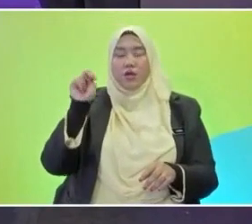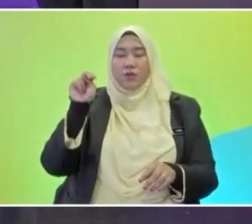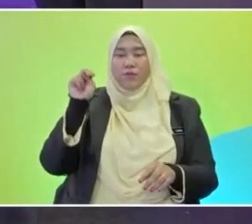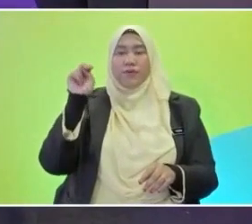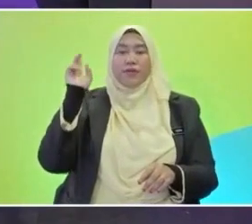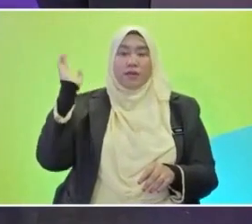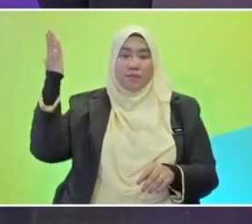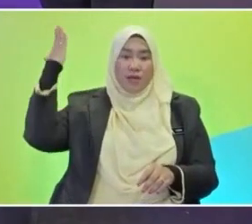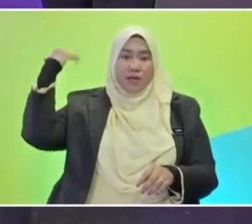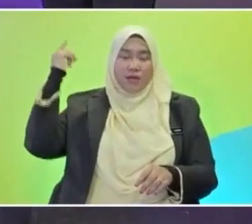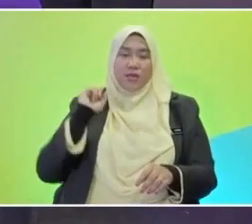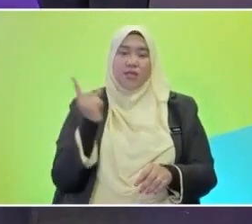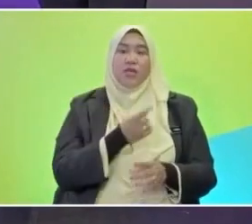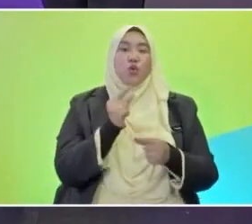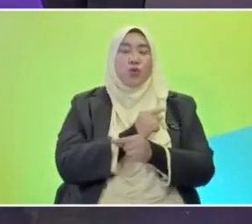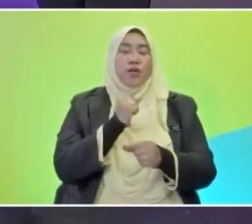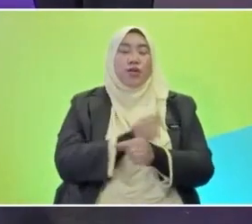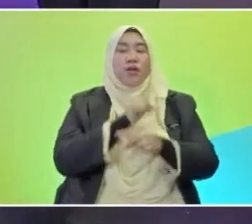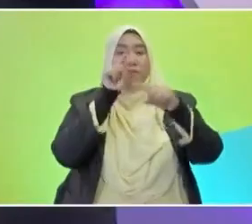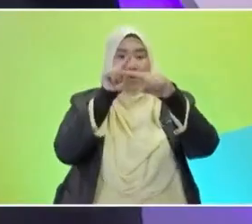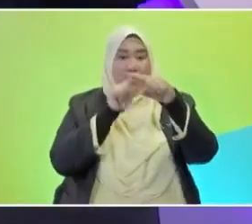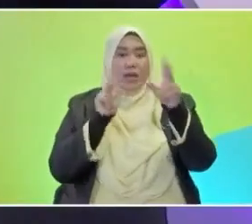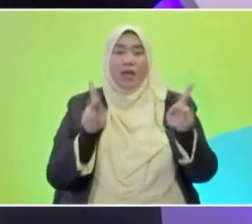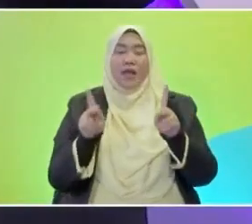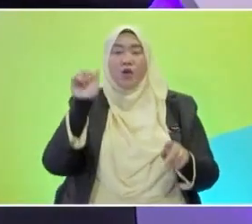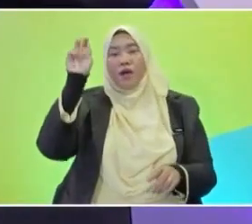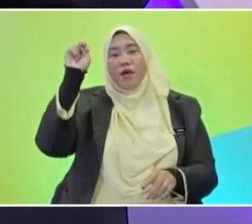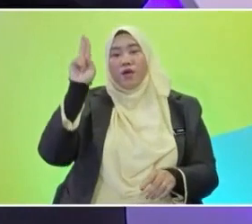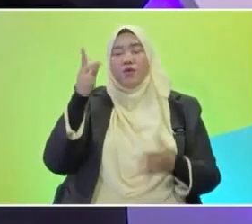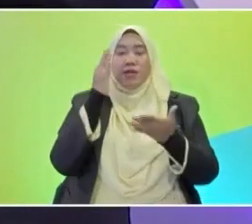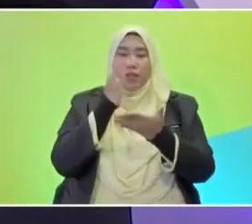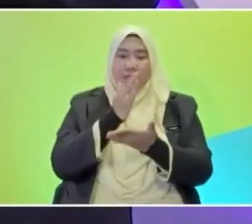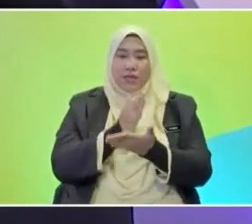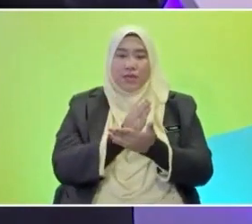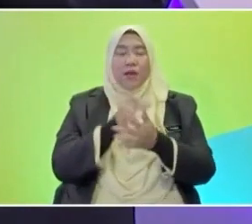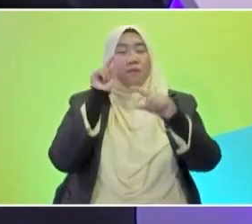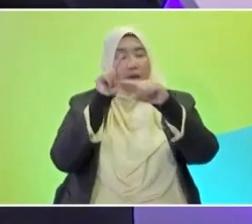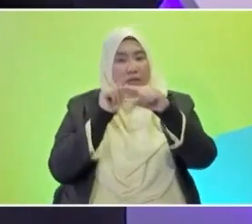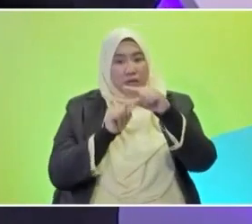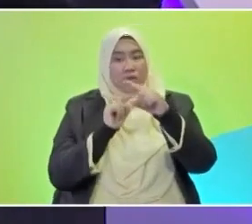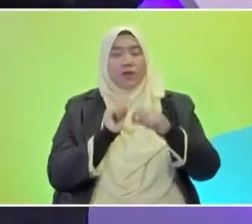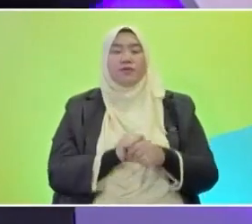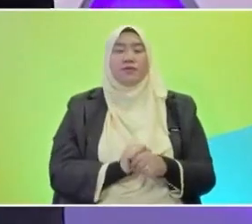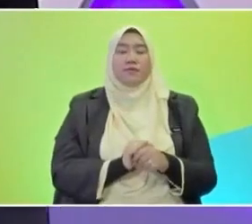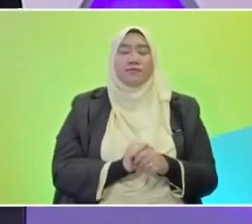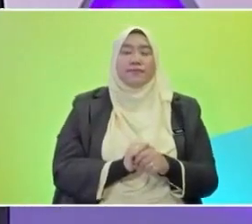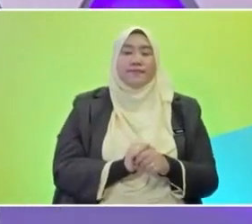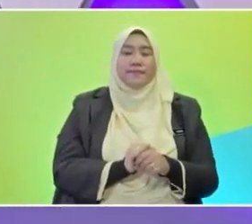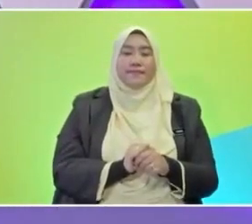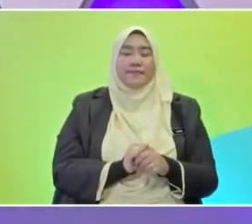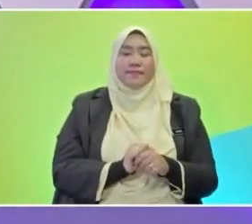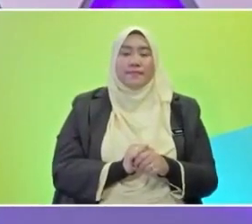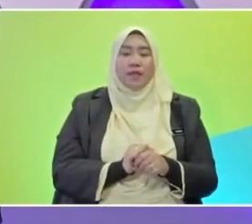kita akan gunakan operasi bayi kalau anu di tengah kita akan gunakan operasi baju ya Jadi kita akan